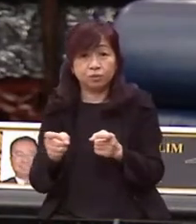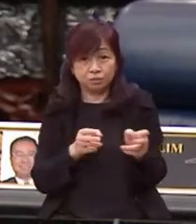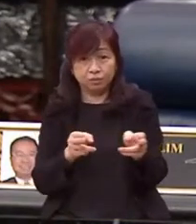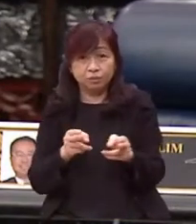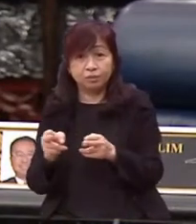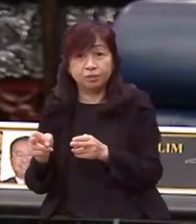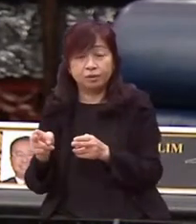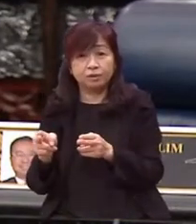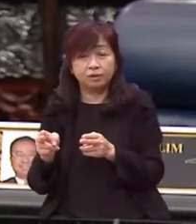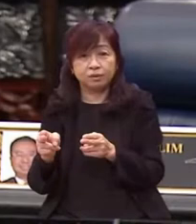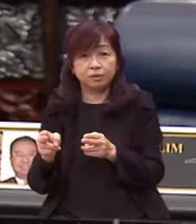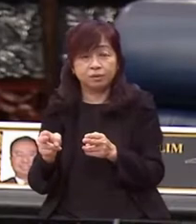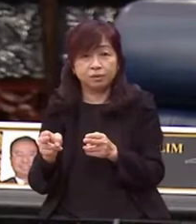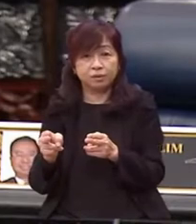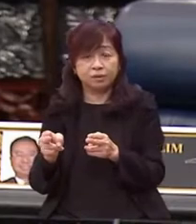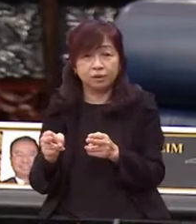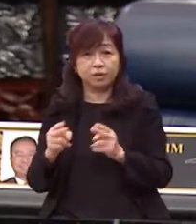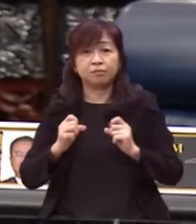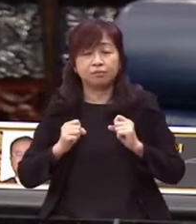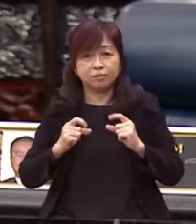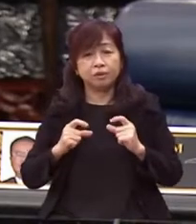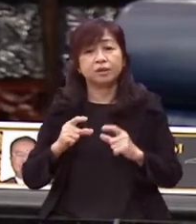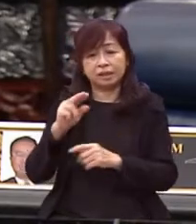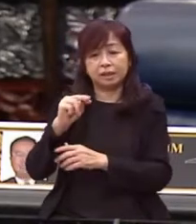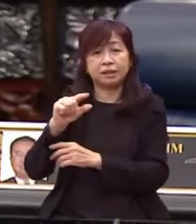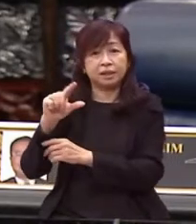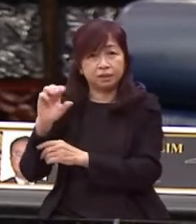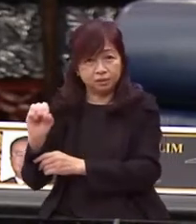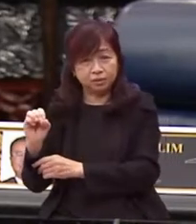peringkat swasta ataupun di peringkat Njo seperti